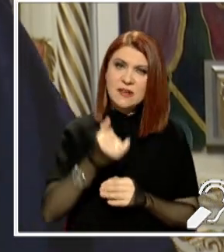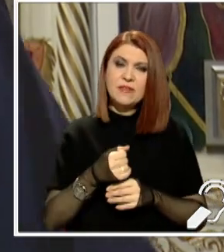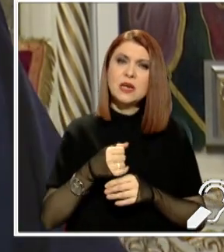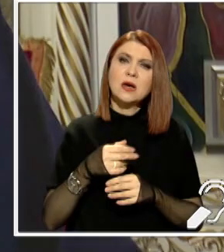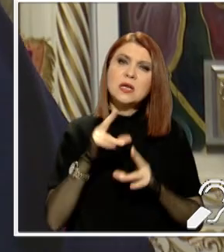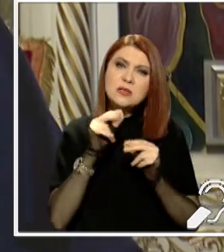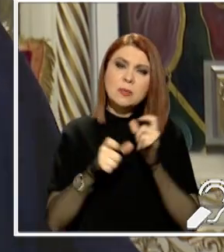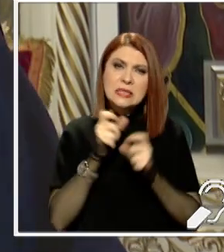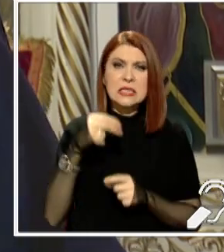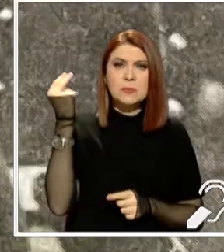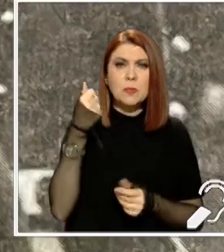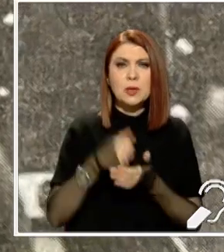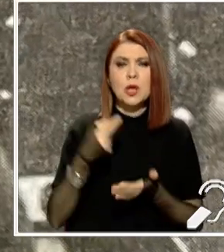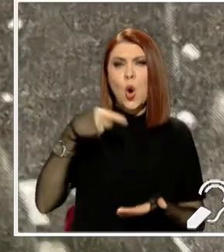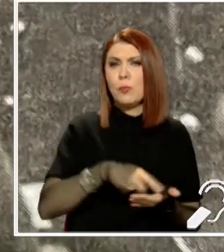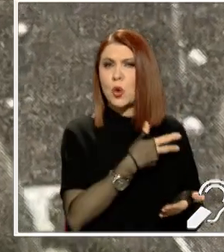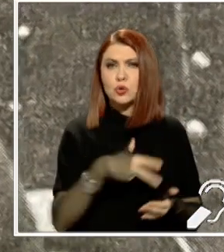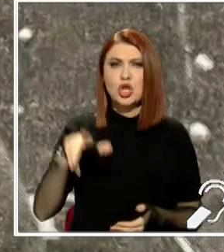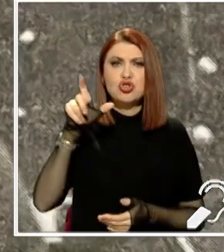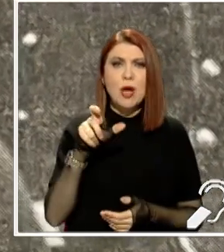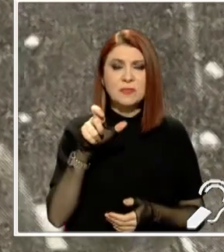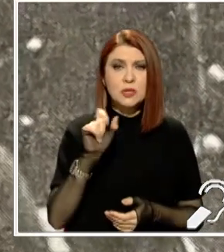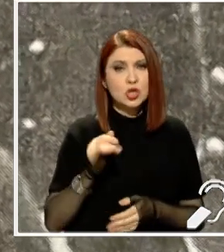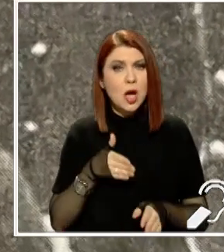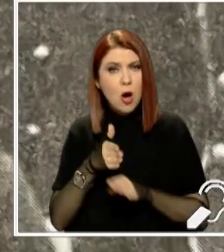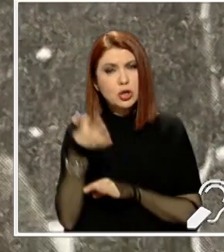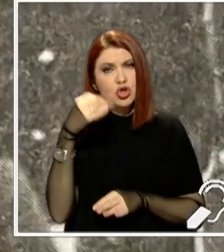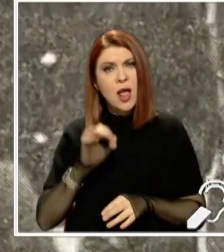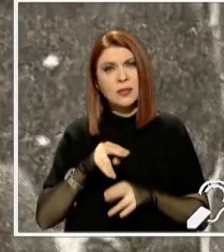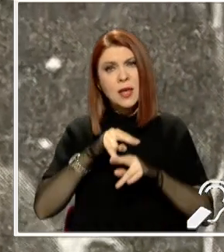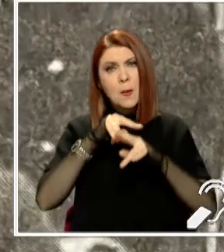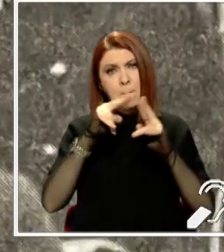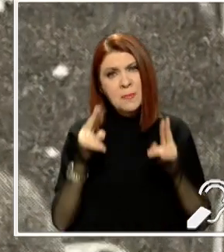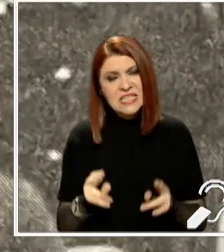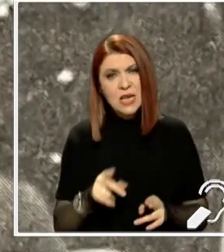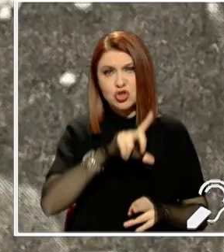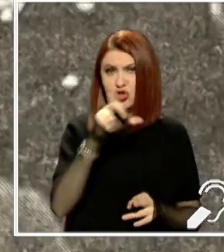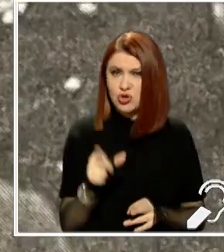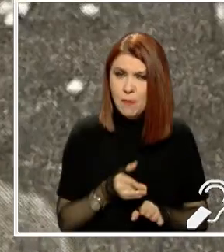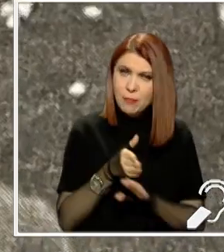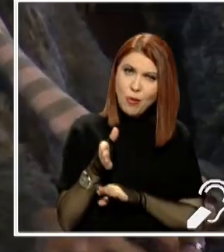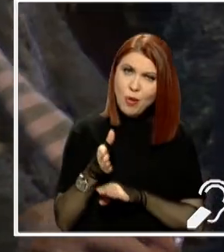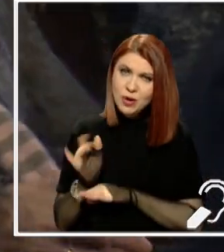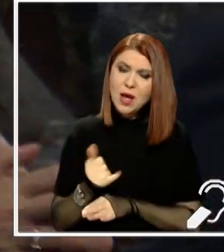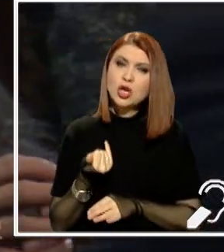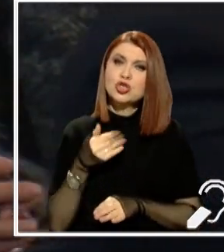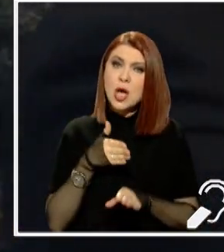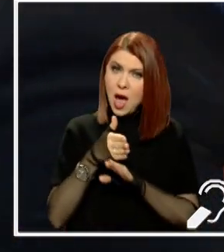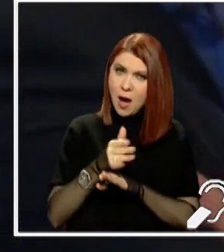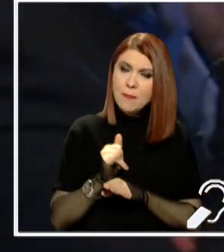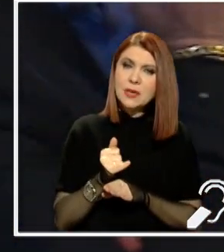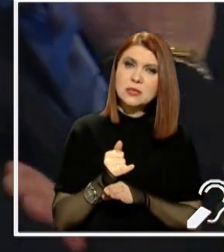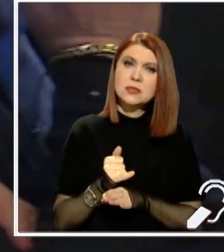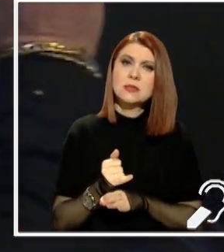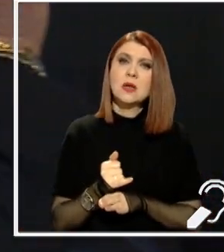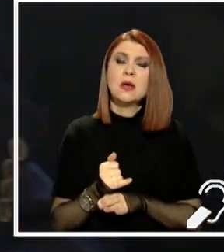pentru că până la în 1870, și atunci au mers și alte biserici în Japonia, printre care au mers și